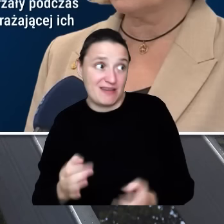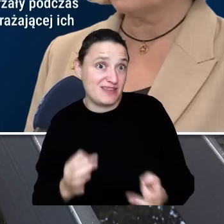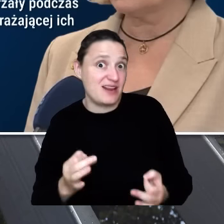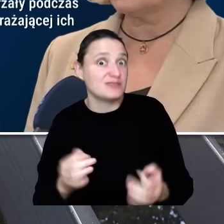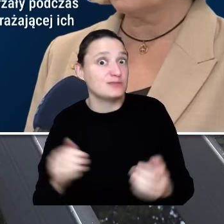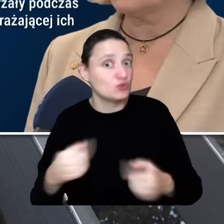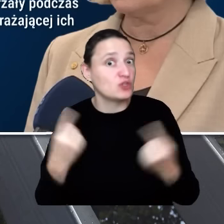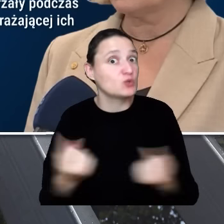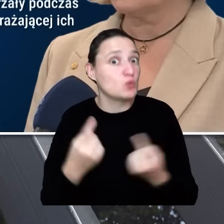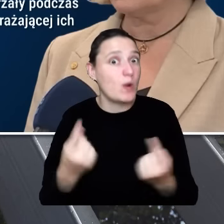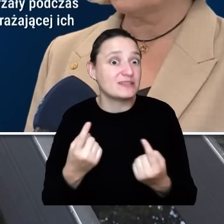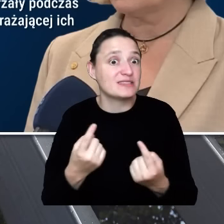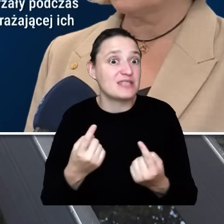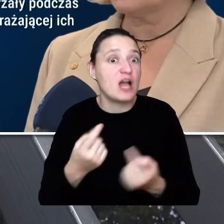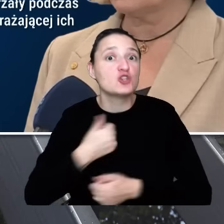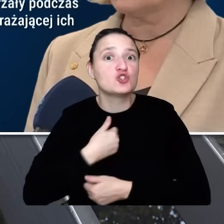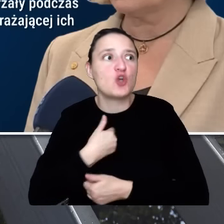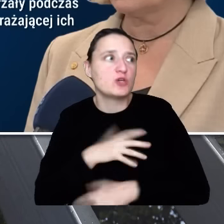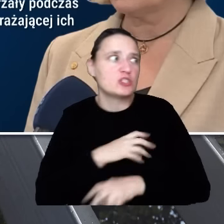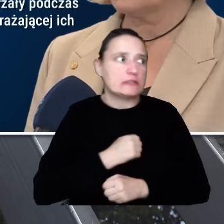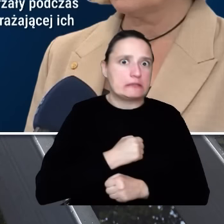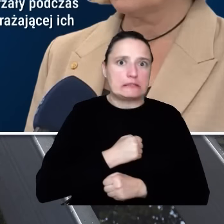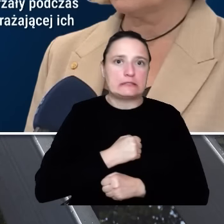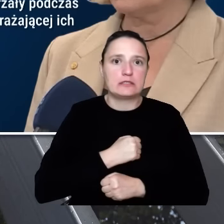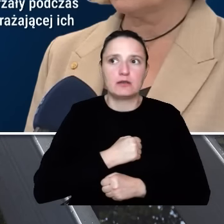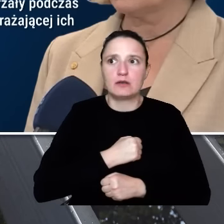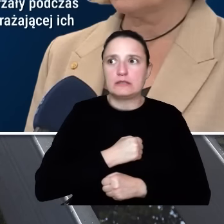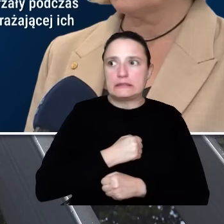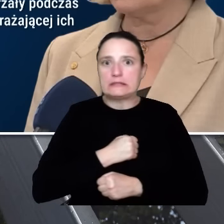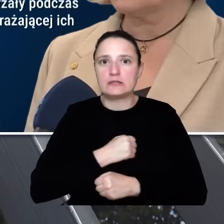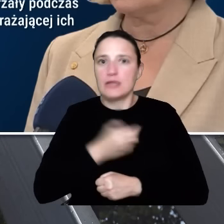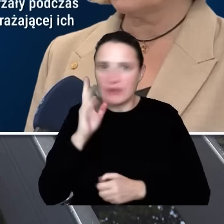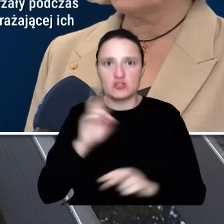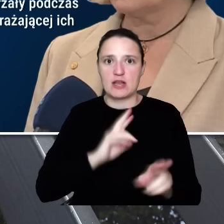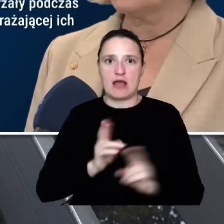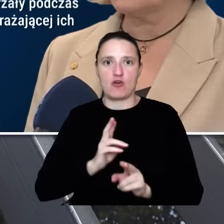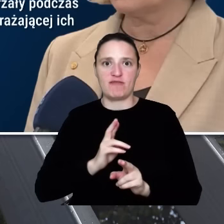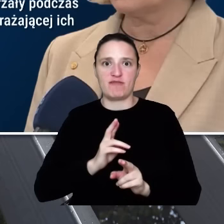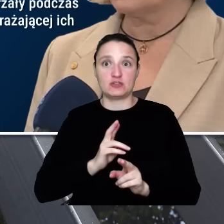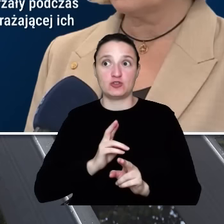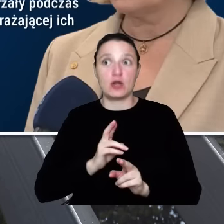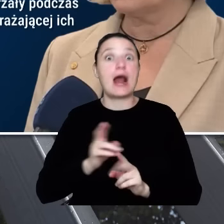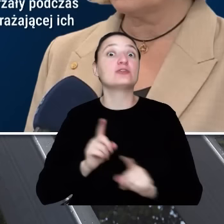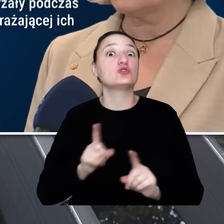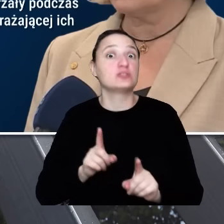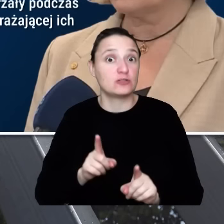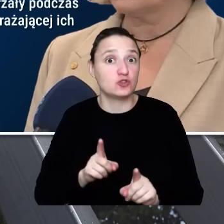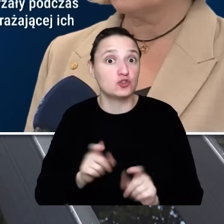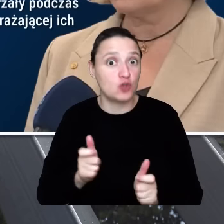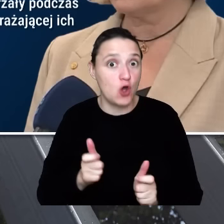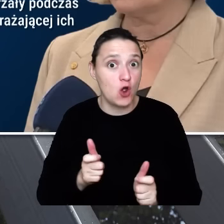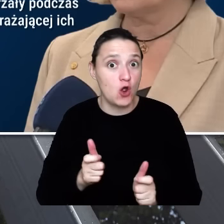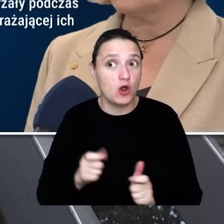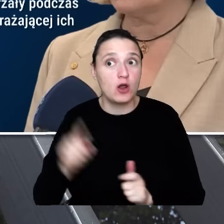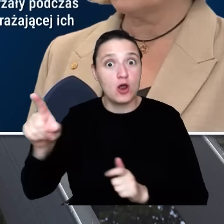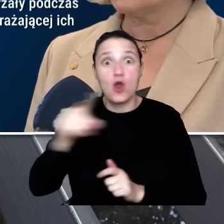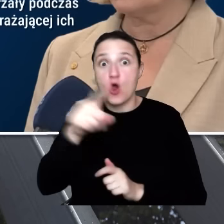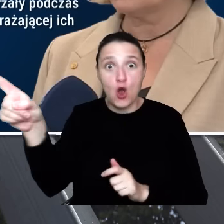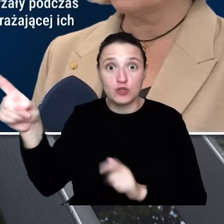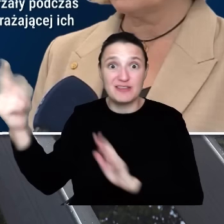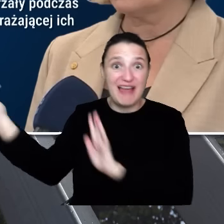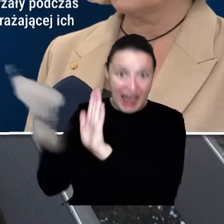są sparaliżowani i tak naprawdę wystawieni na pewność siebie agresorów, którzy